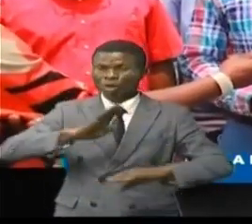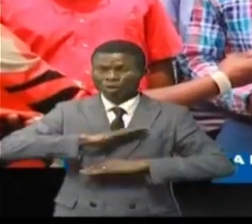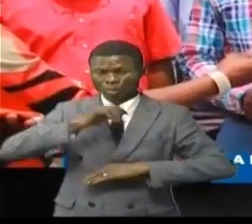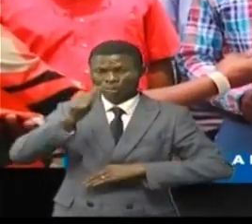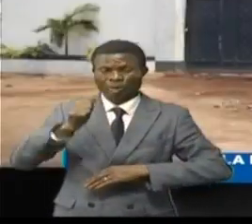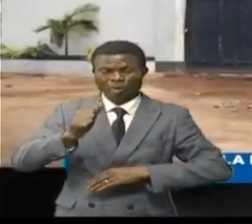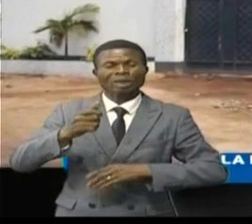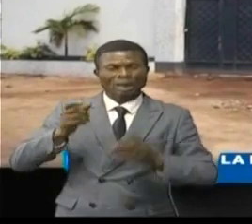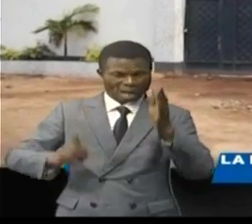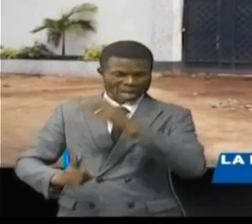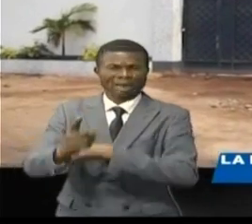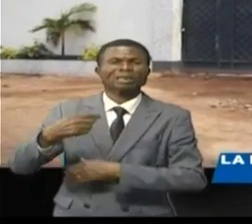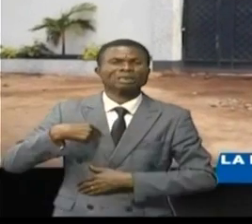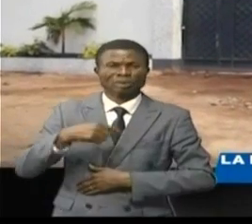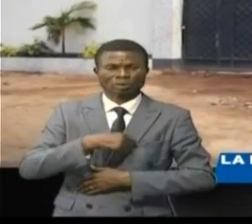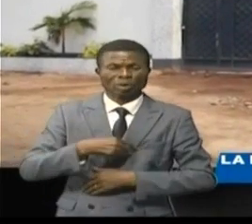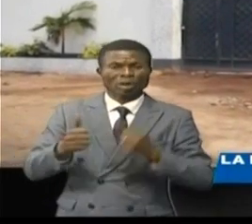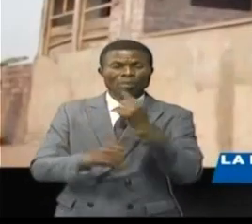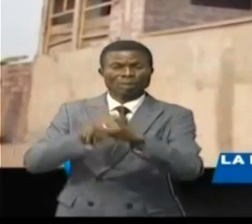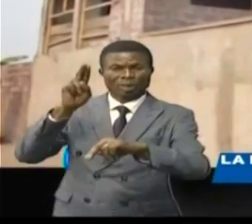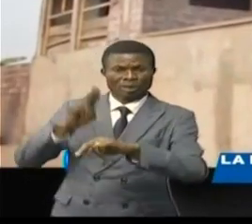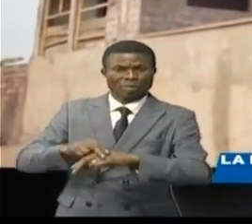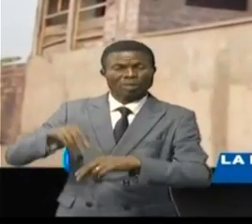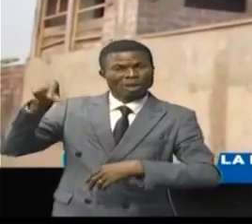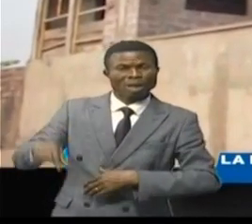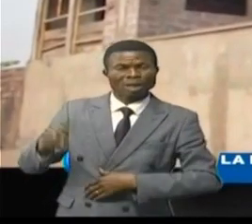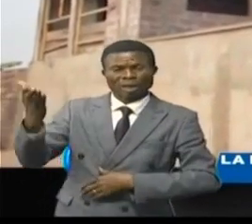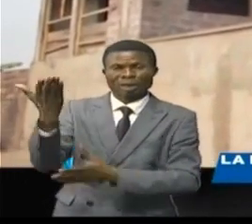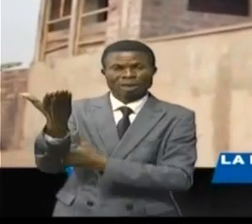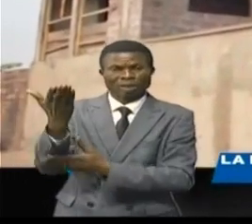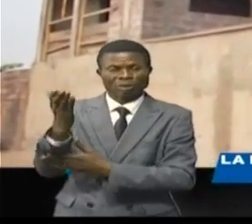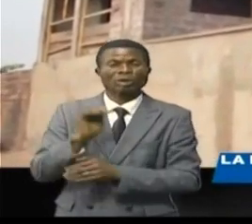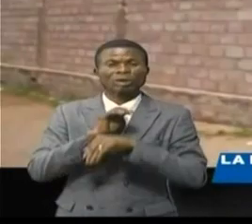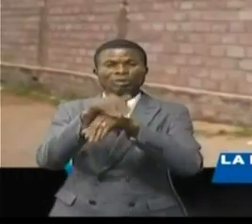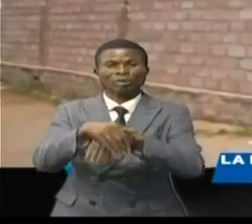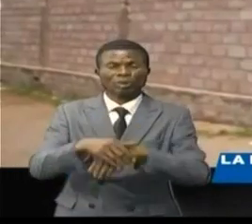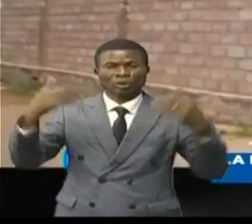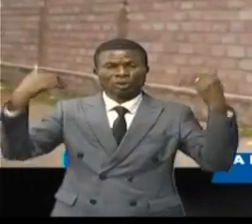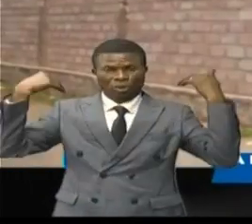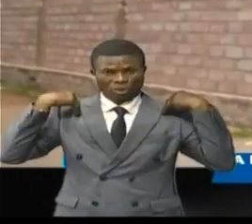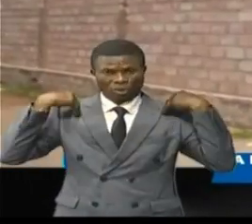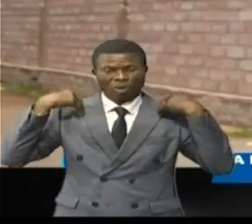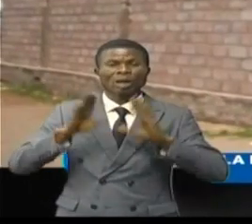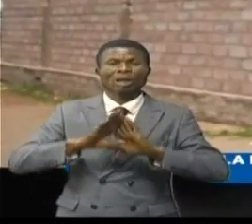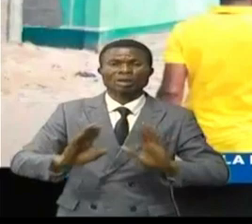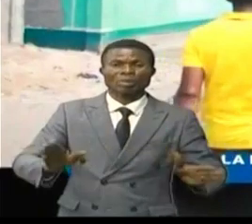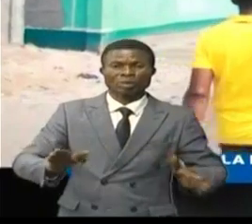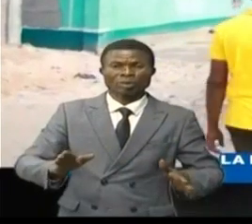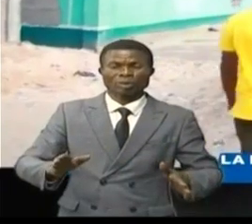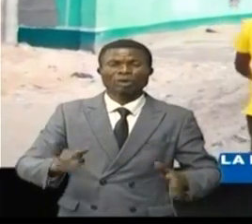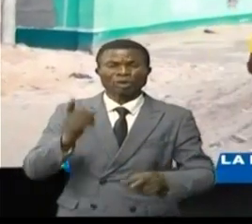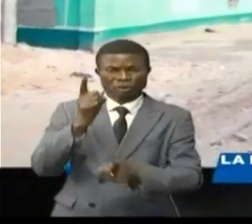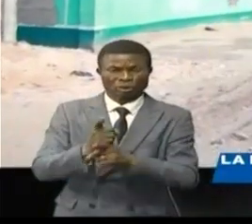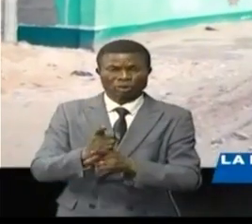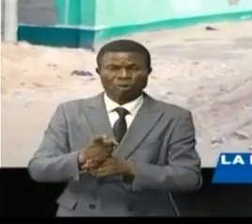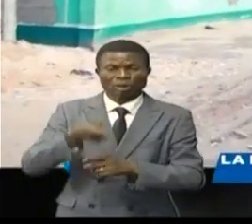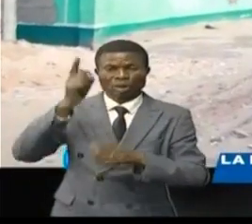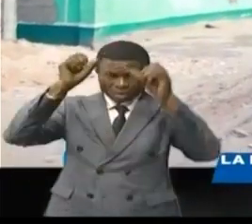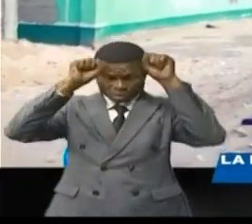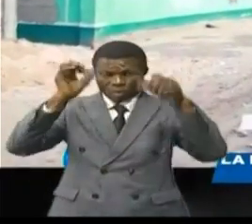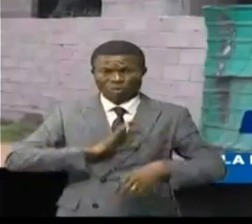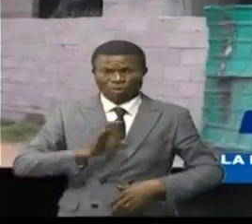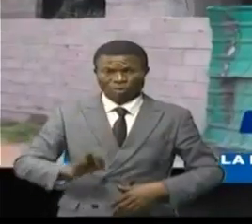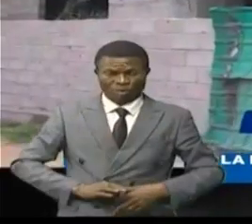c'est la justice. Les occupants du site Sokopao plaident pour l'implication des autorités compétentes, plus précisément du chef de l'État,